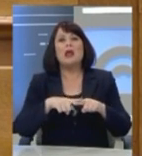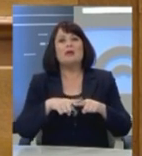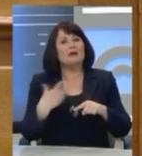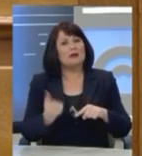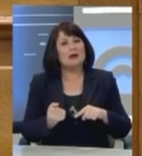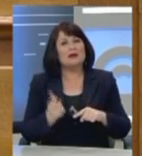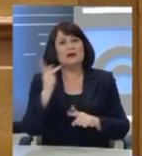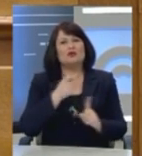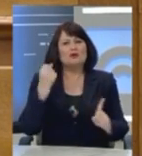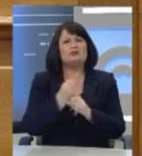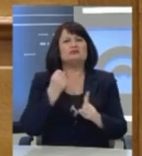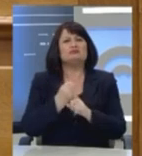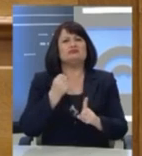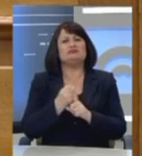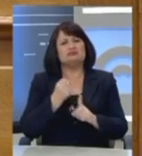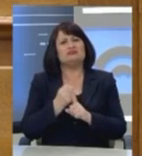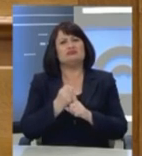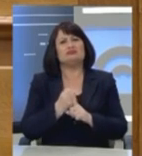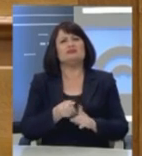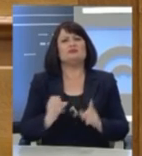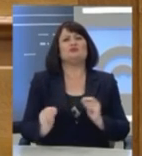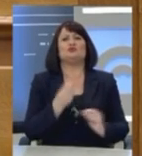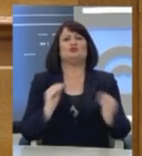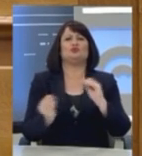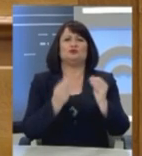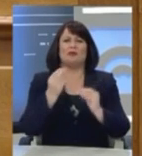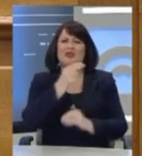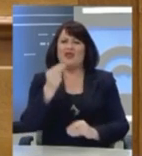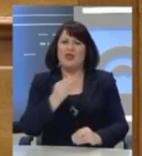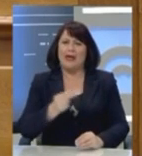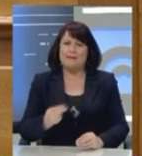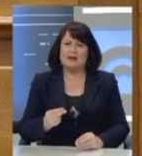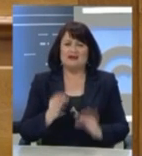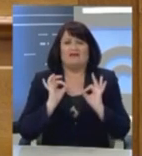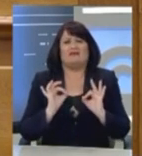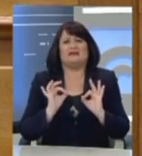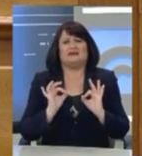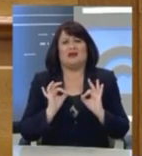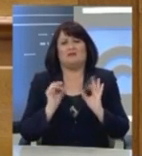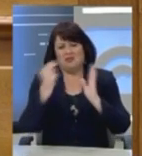κοινωνικές διεκδικήσεις, θα βάζουν διαρκώς νέα ζητήματα στην ημερήσια διάταξη.